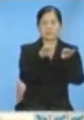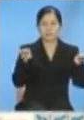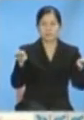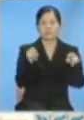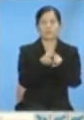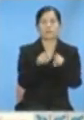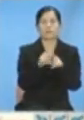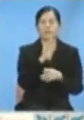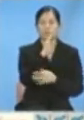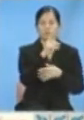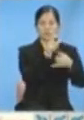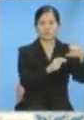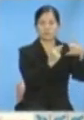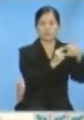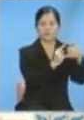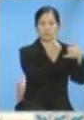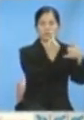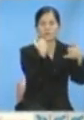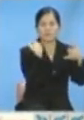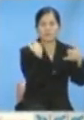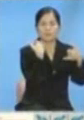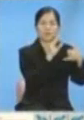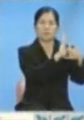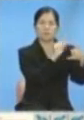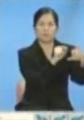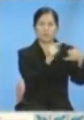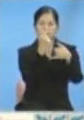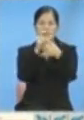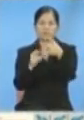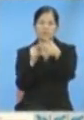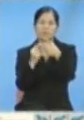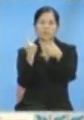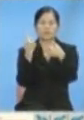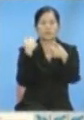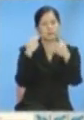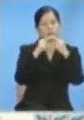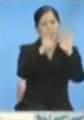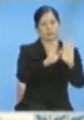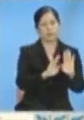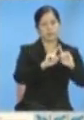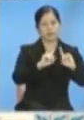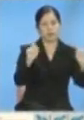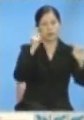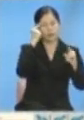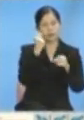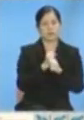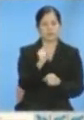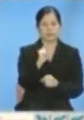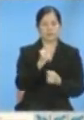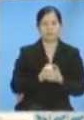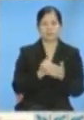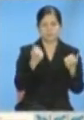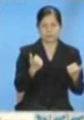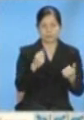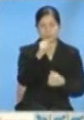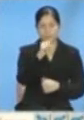ไม่ใช่คนหนึ่งหนึ่งมาตรฐานอีกท่านหนึ่งขึ้นมาอีกมาตรฐานและสมาชิกจะปฏิบัติตนได้อย่างไรครับขณะนี้สมาชิกปฏิบั